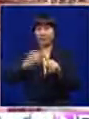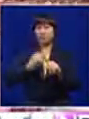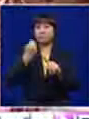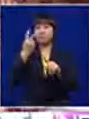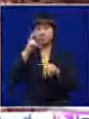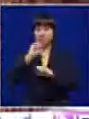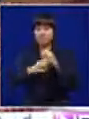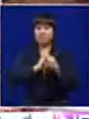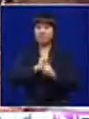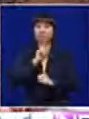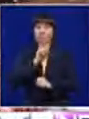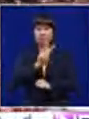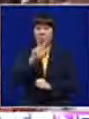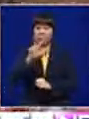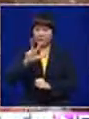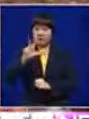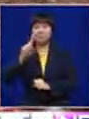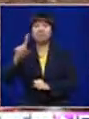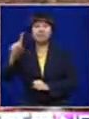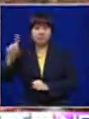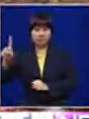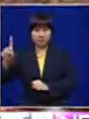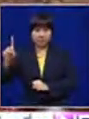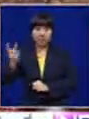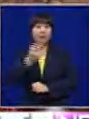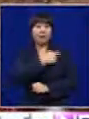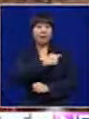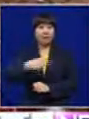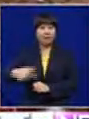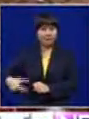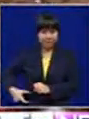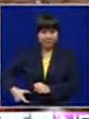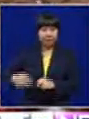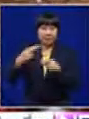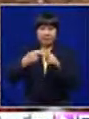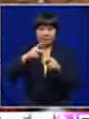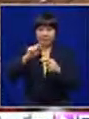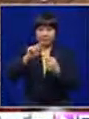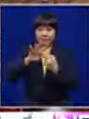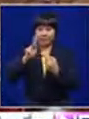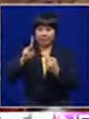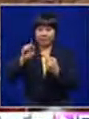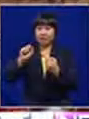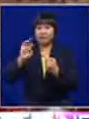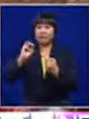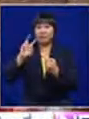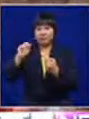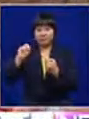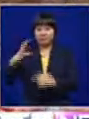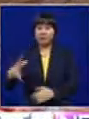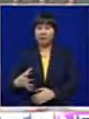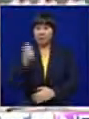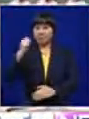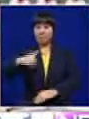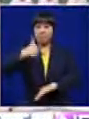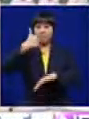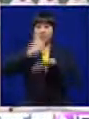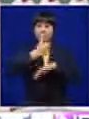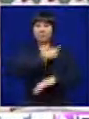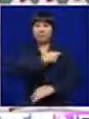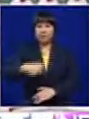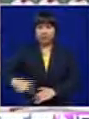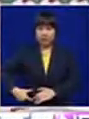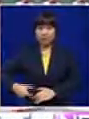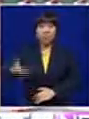ช2311เป็นวันที่สมเด็จพระเจ้าตากสินมหาราชทรงปราบดาพิเศษขึ้นครองราชซึ่งเมืองจันทบุรีเคย